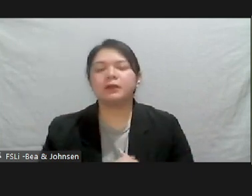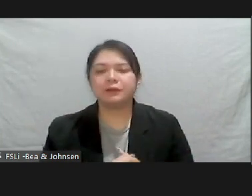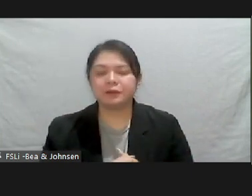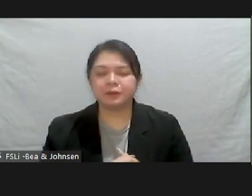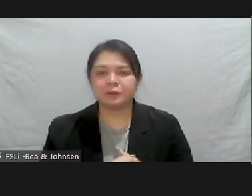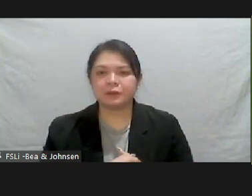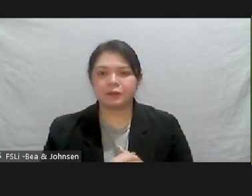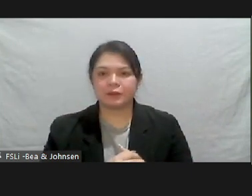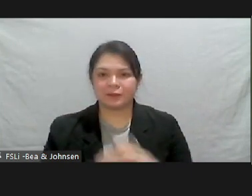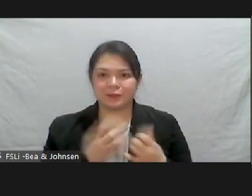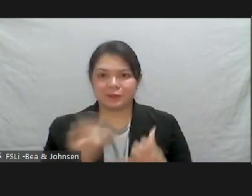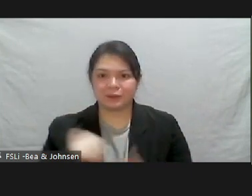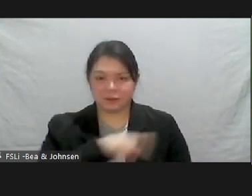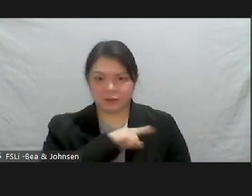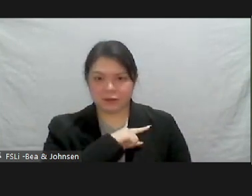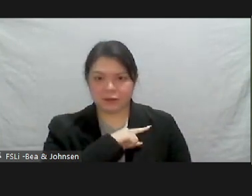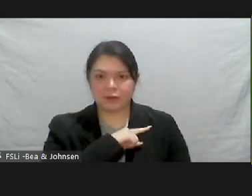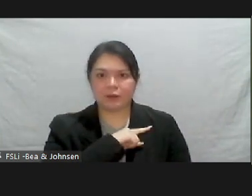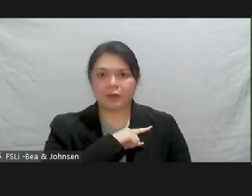tayo ay